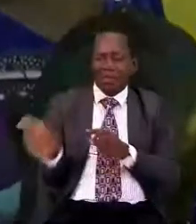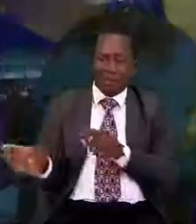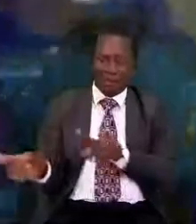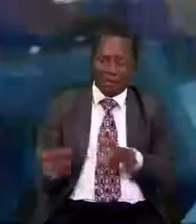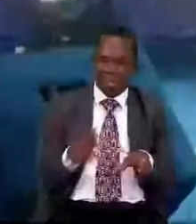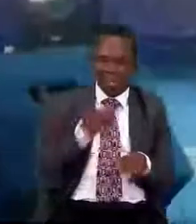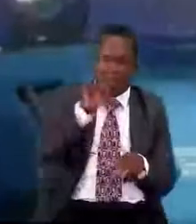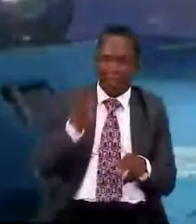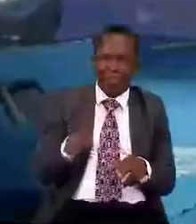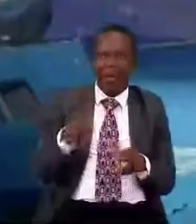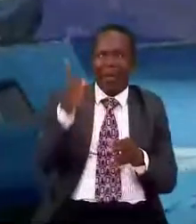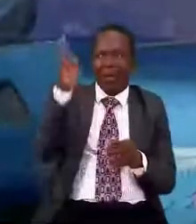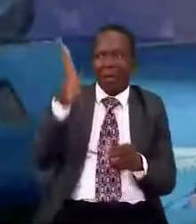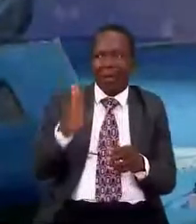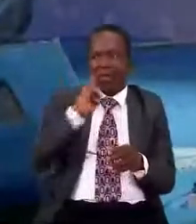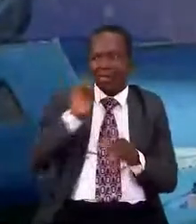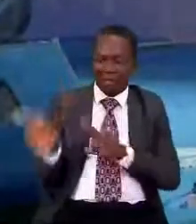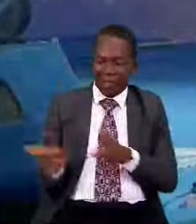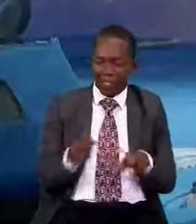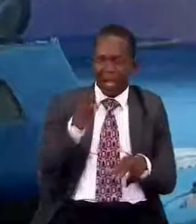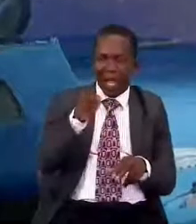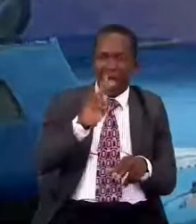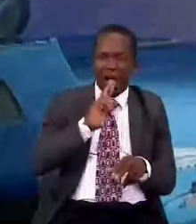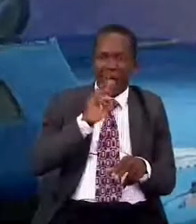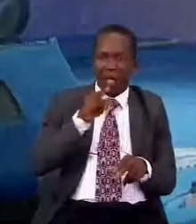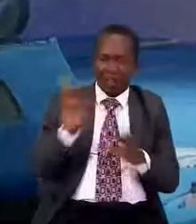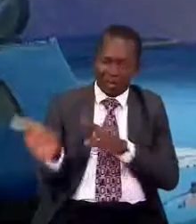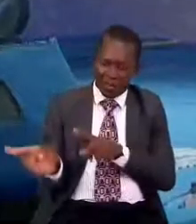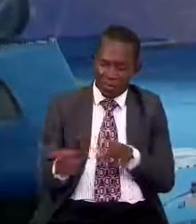le guérisseur, le libérateur est prêt pour vous, êtes-vous prêt pour lui?